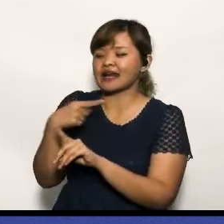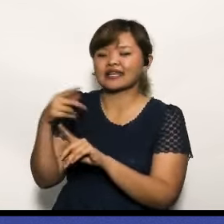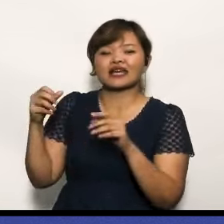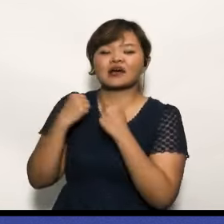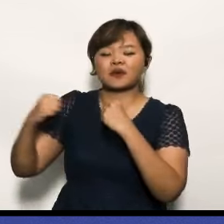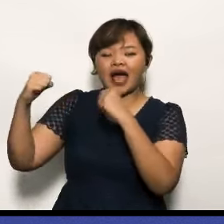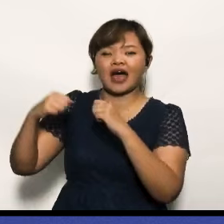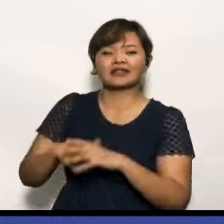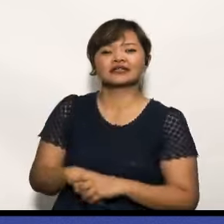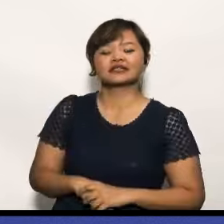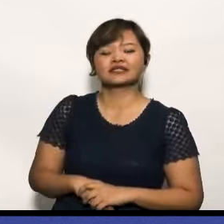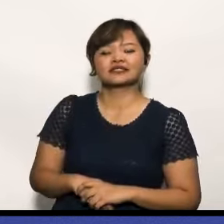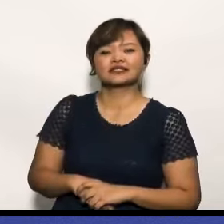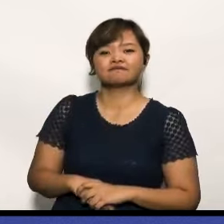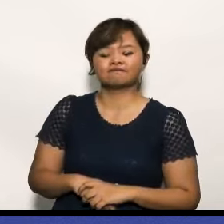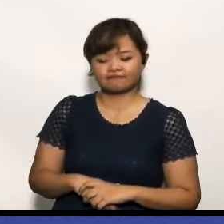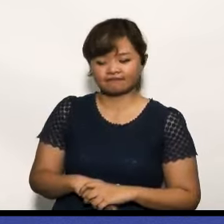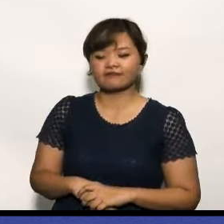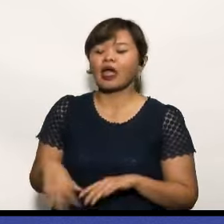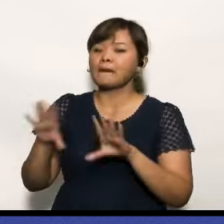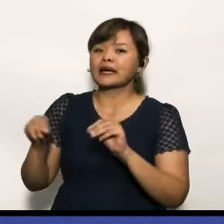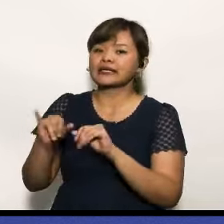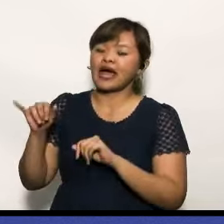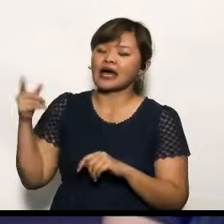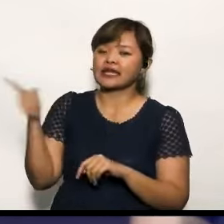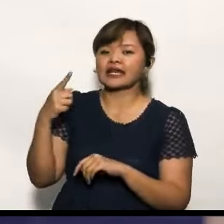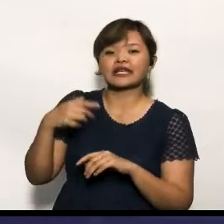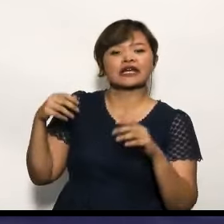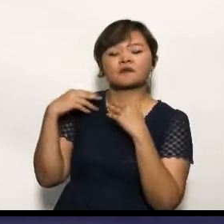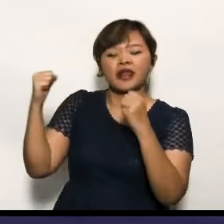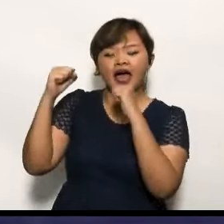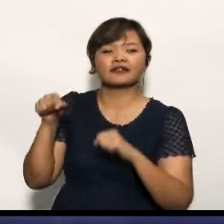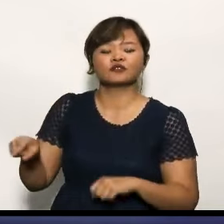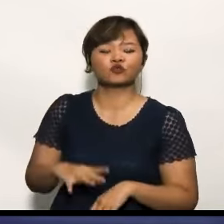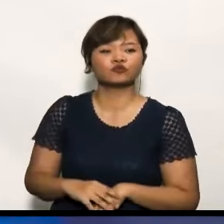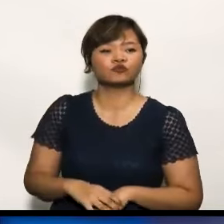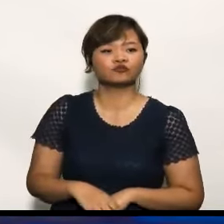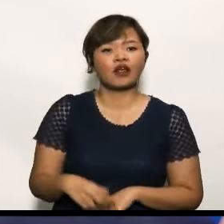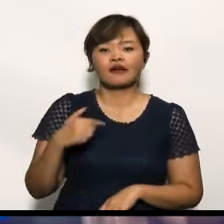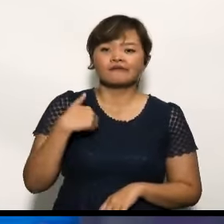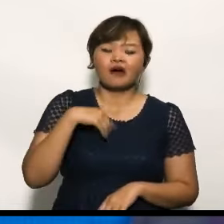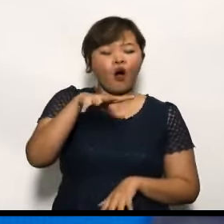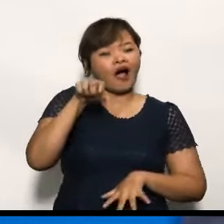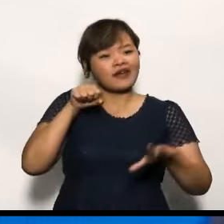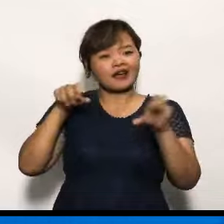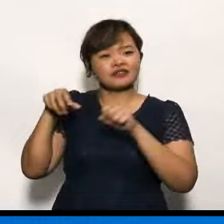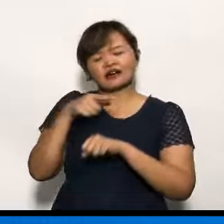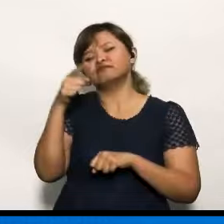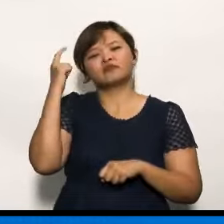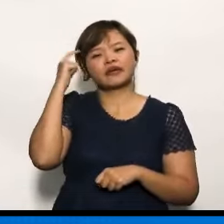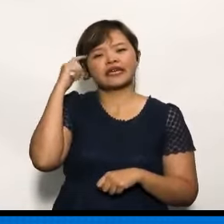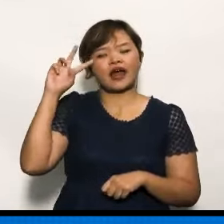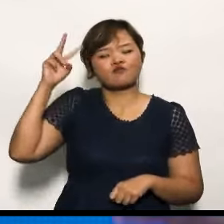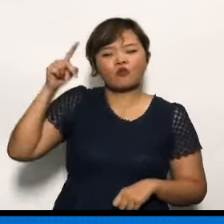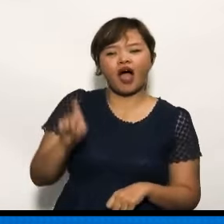sendiri. Bekerja dari kemenangan itu sendiri. Pagi hari ini saya ingin mengajak saudara-saudara untuk merubah